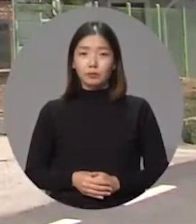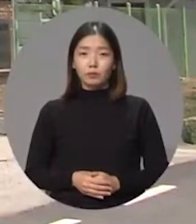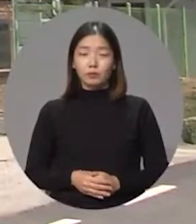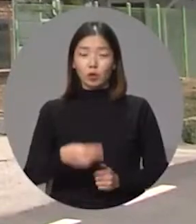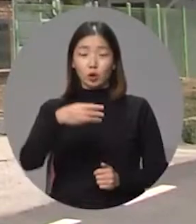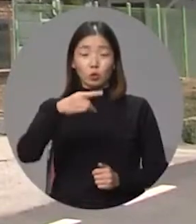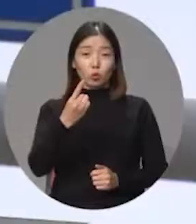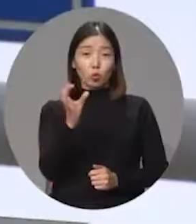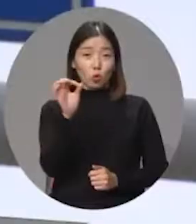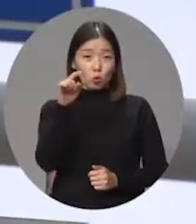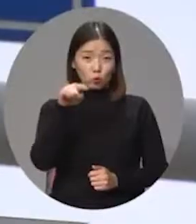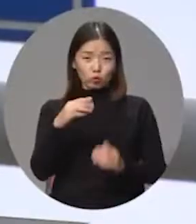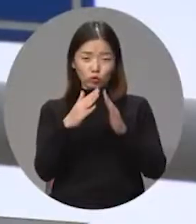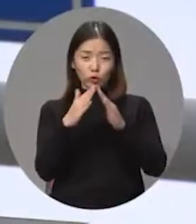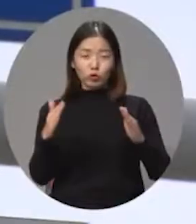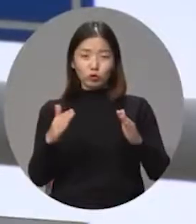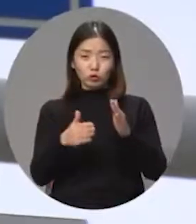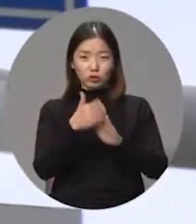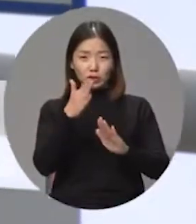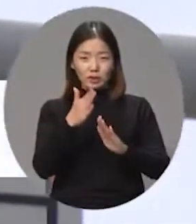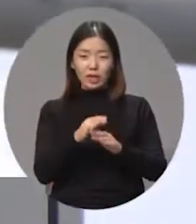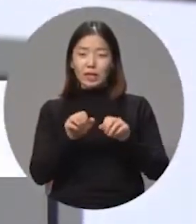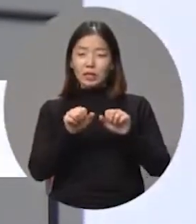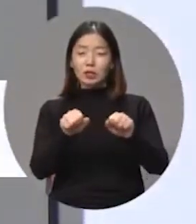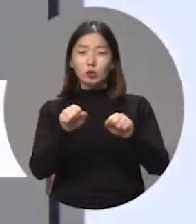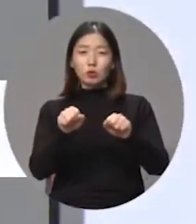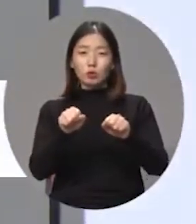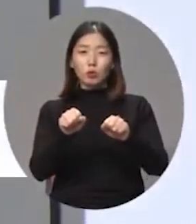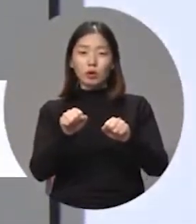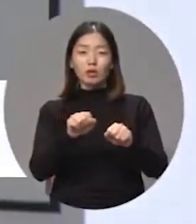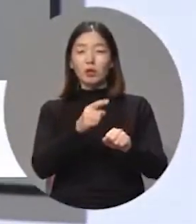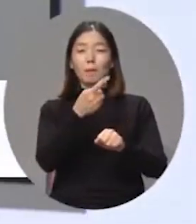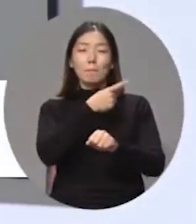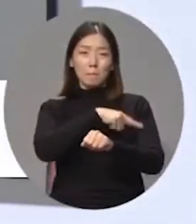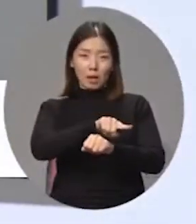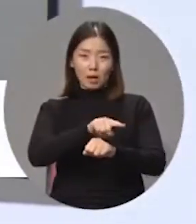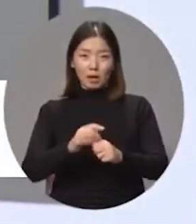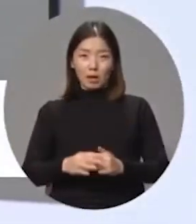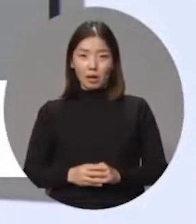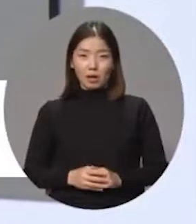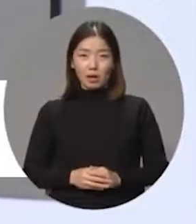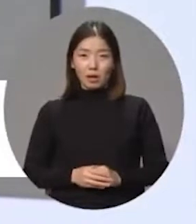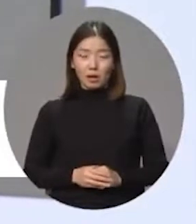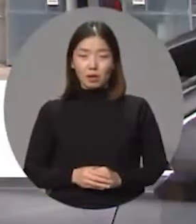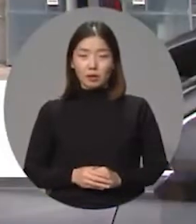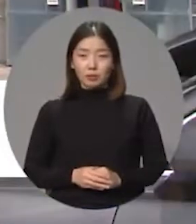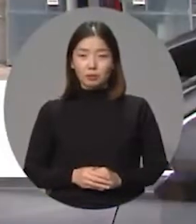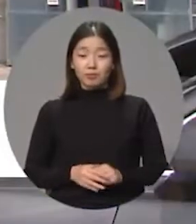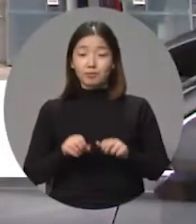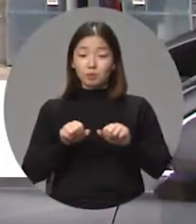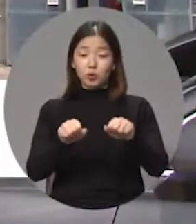주식회사 토우가 전주시의 차기 청소 대행 용역 입찰에서 배제됐습니다. 전주시는